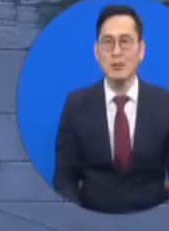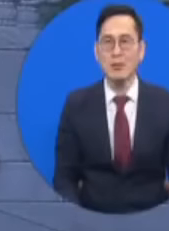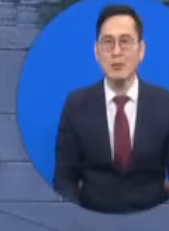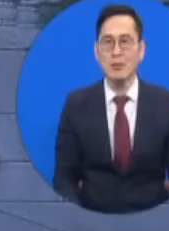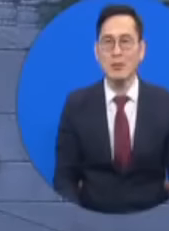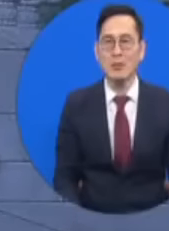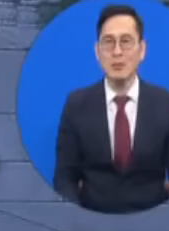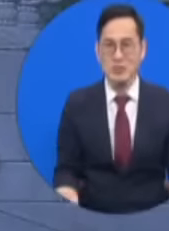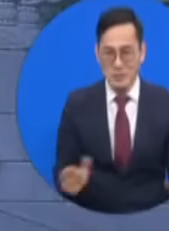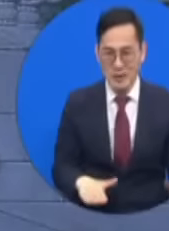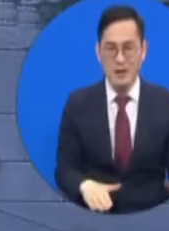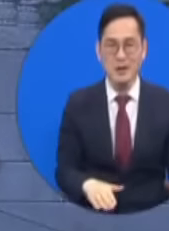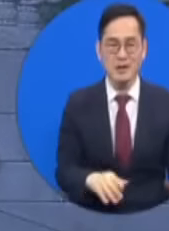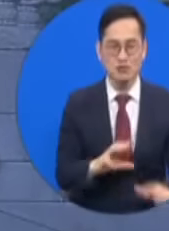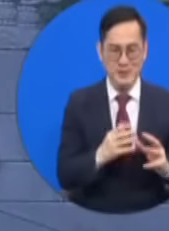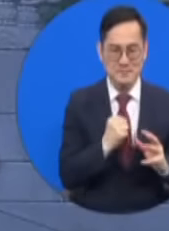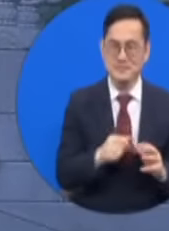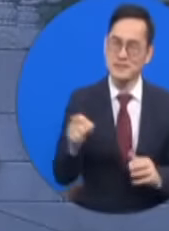한쪽이 200석.